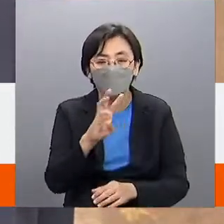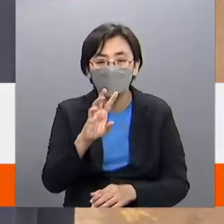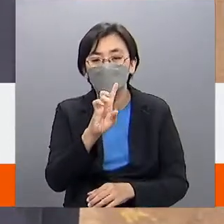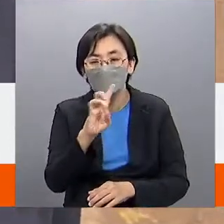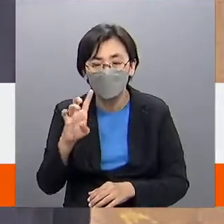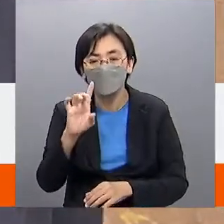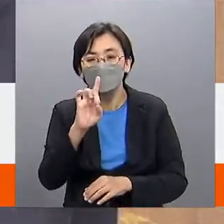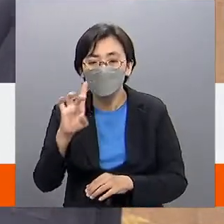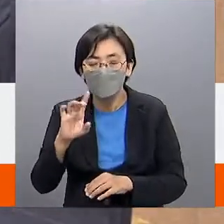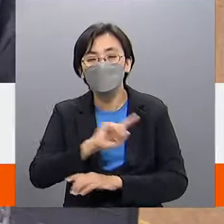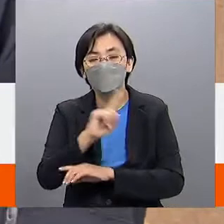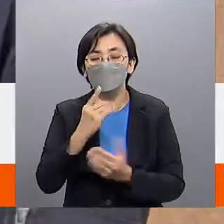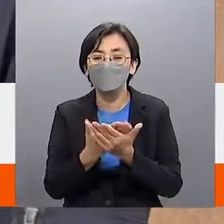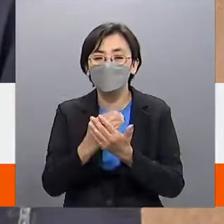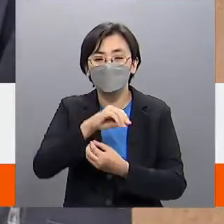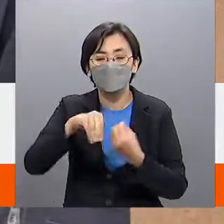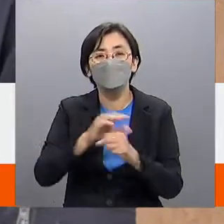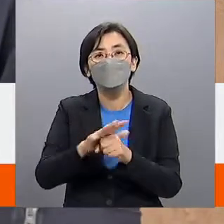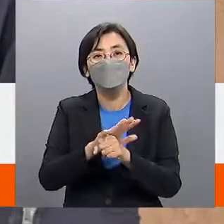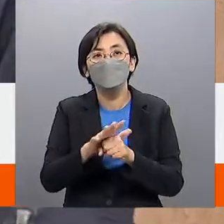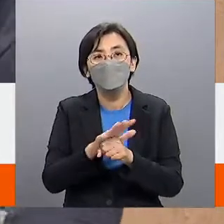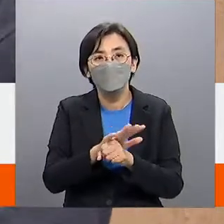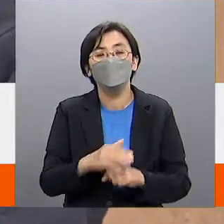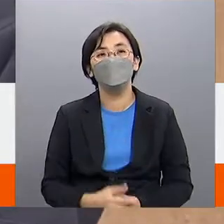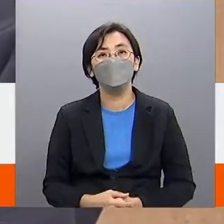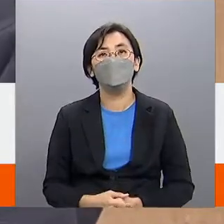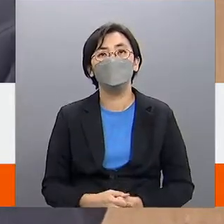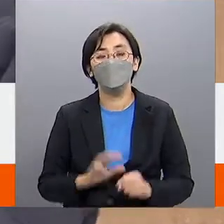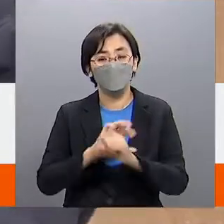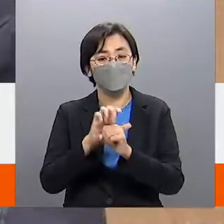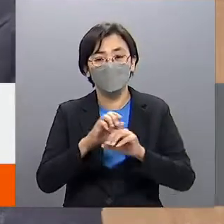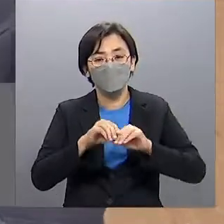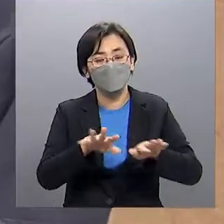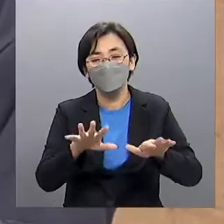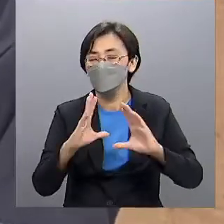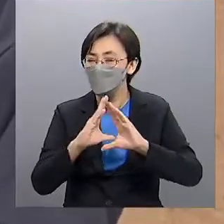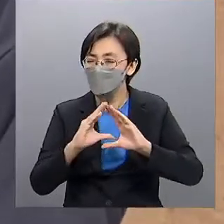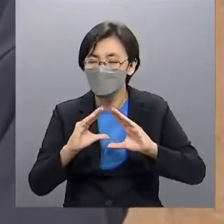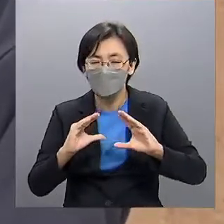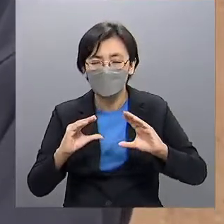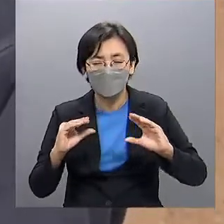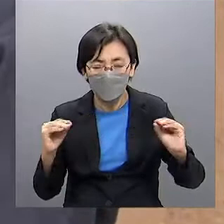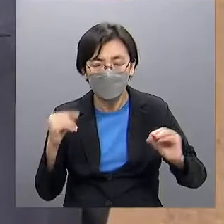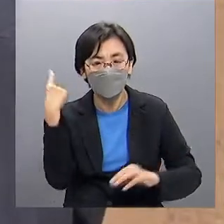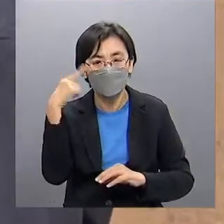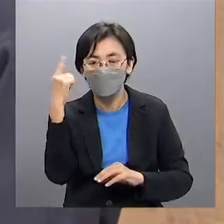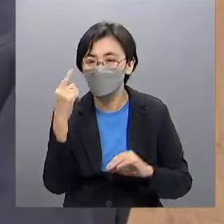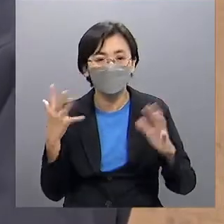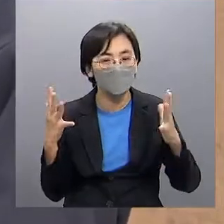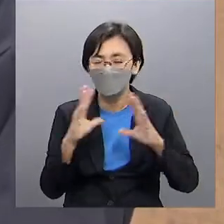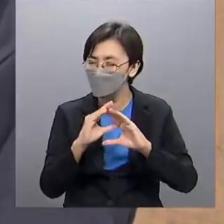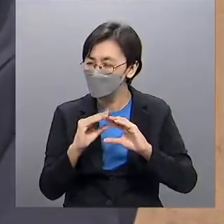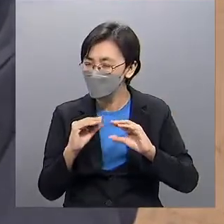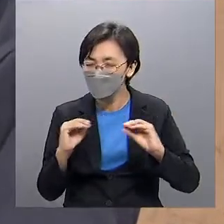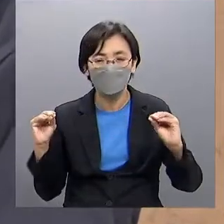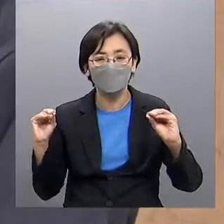ครับ แต่หลังจากสถานการณ์โควิดนี่คือไม่มีเลย ครับคือเงียบเลยการท่องเที่ยวมันเงียบมันซบเซา